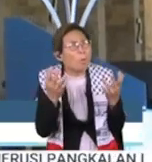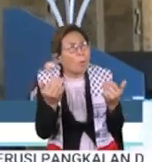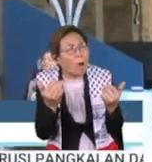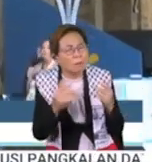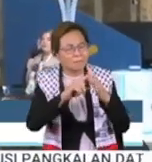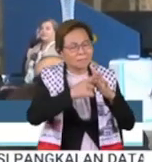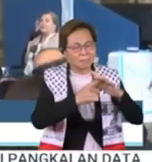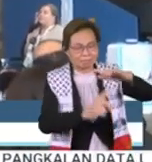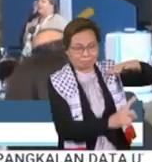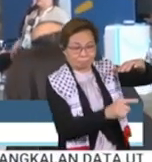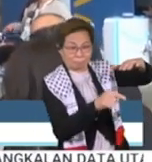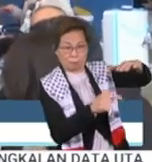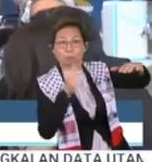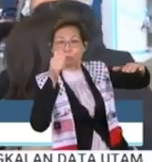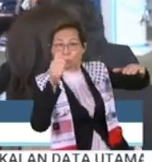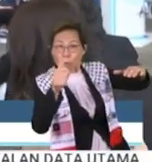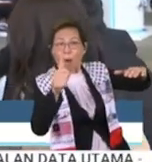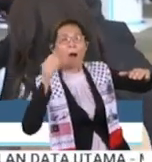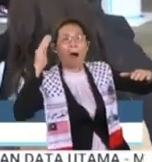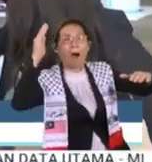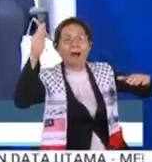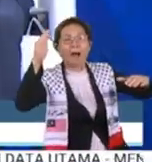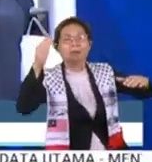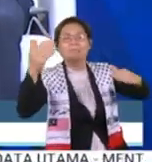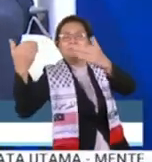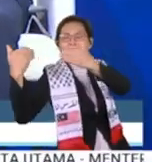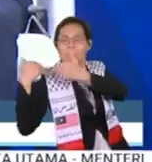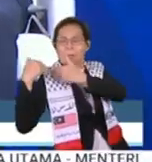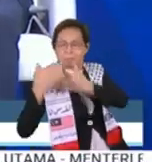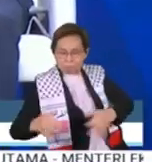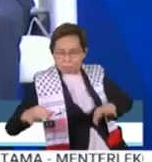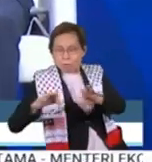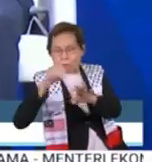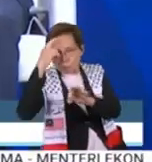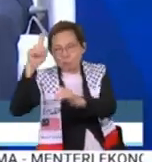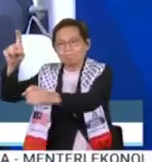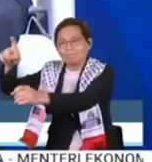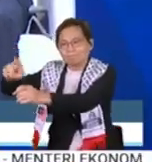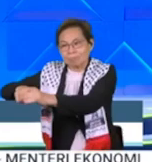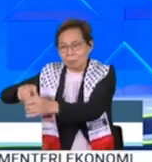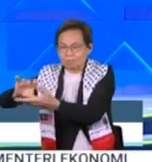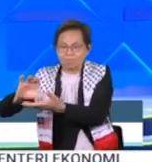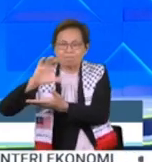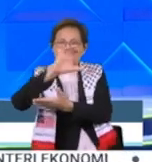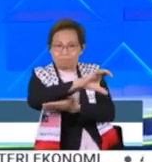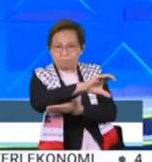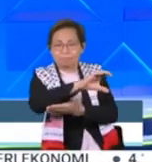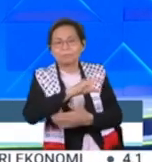menerusi pelaksanaan dasar yang berkesan, ia turut memainkan peranan penting bagi menarik pelabur.